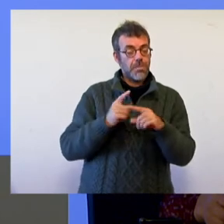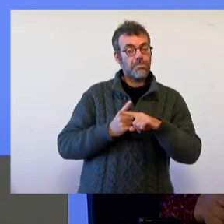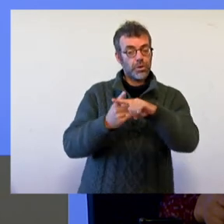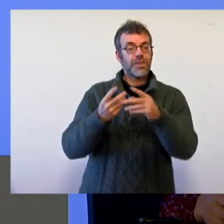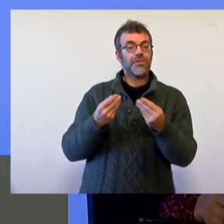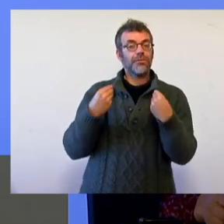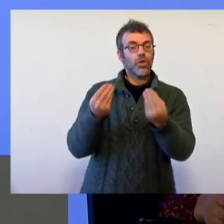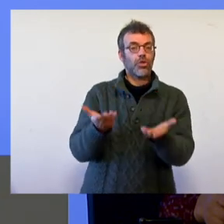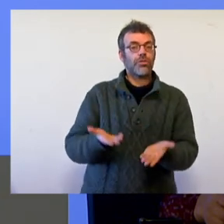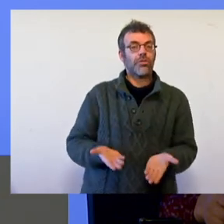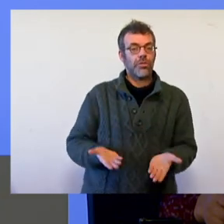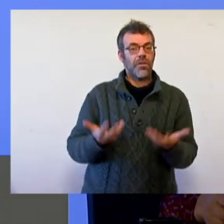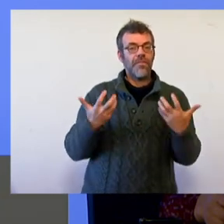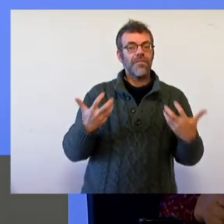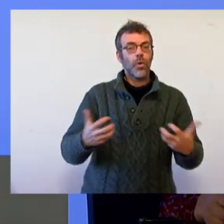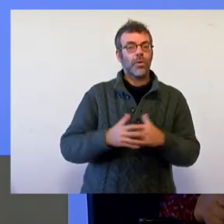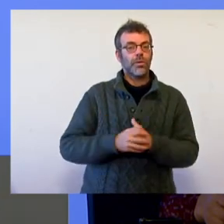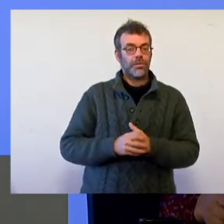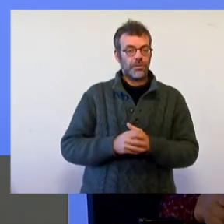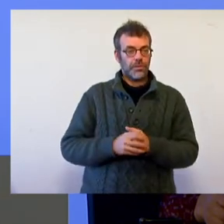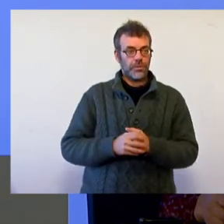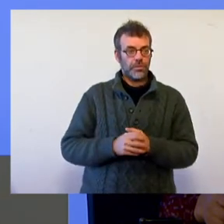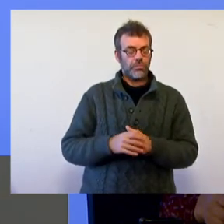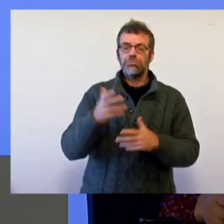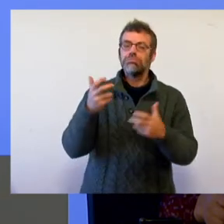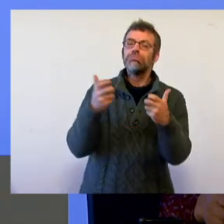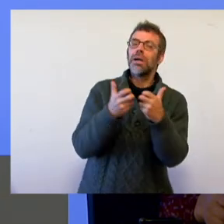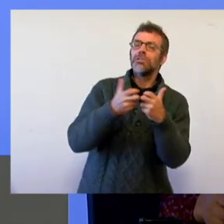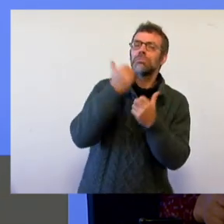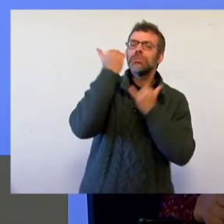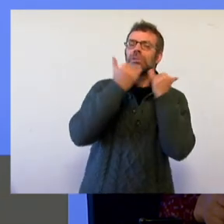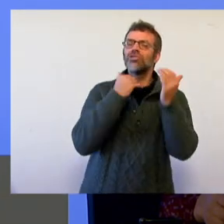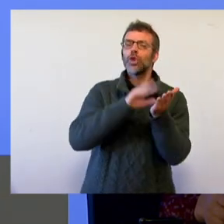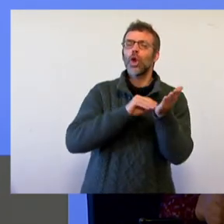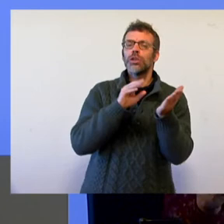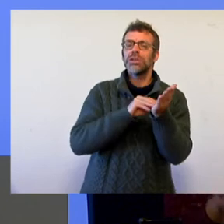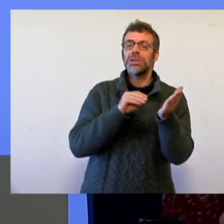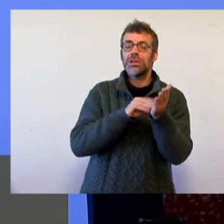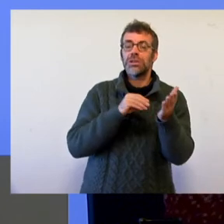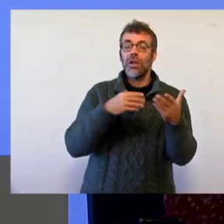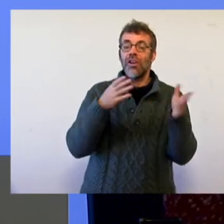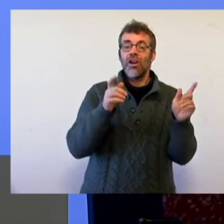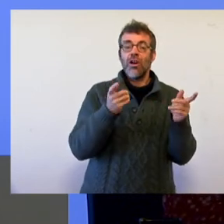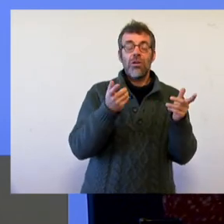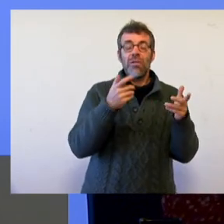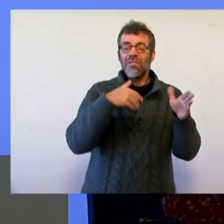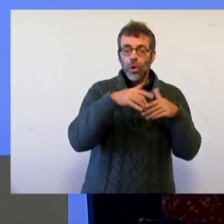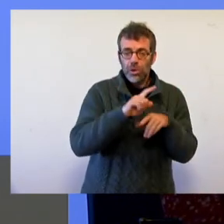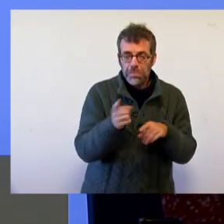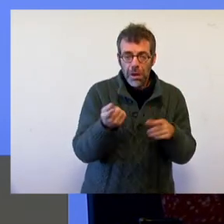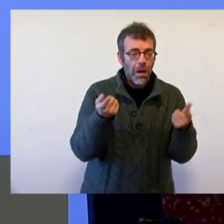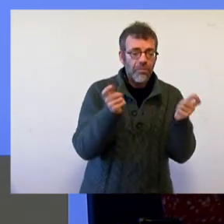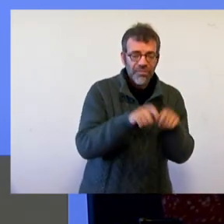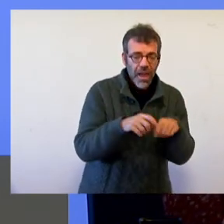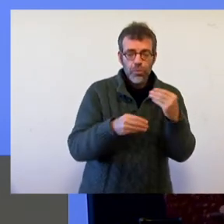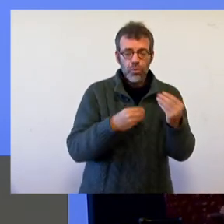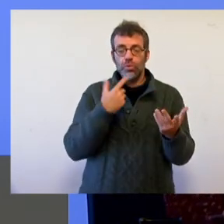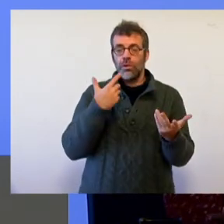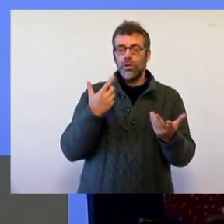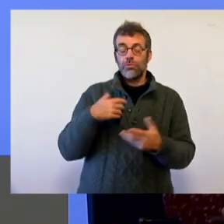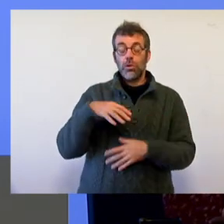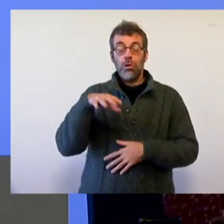c'est un point d'appréciation différente, mais quand la cantine ne fonctionnait pas, nous entendions des fois des témoignages de gens « j'ai perdu mon